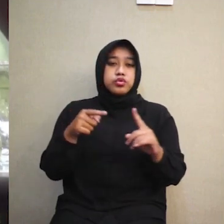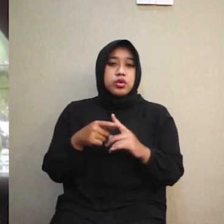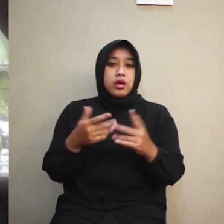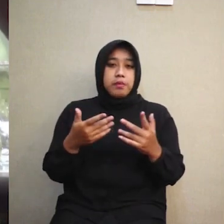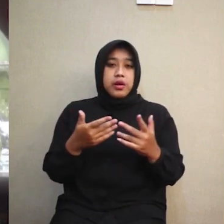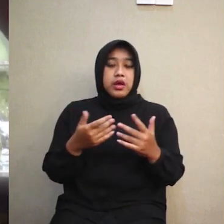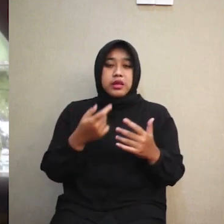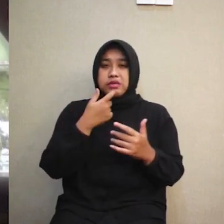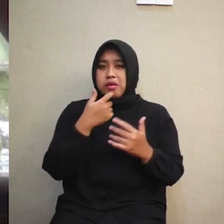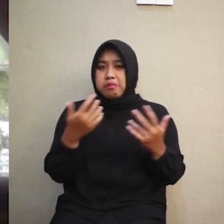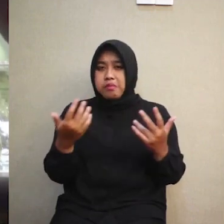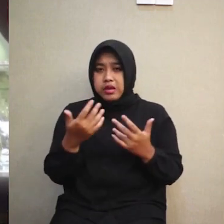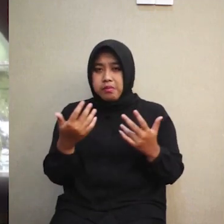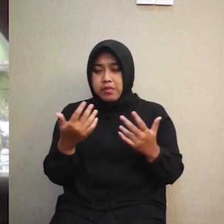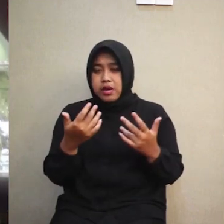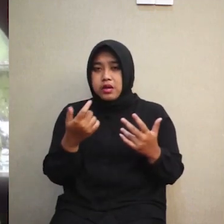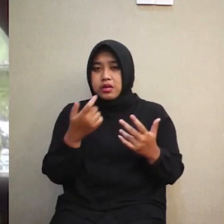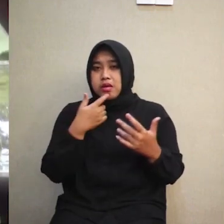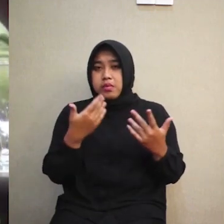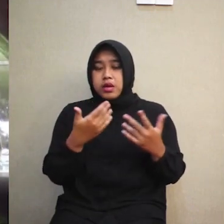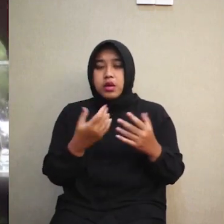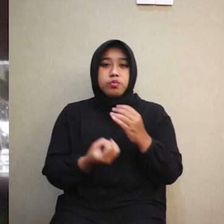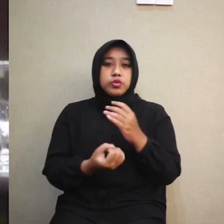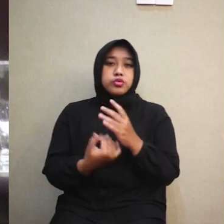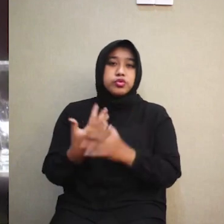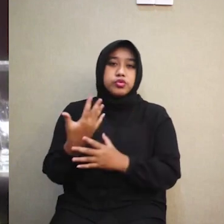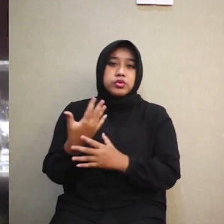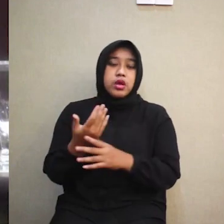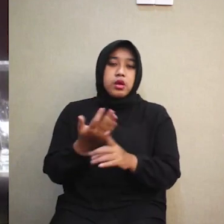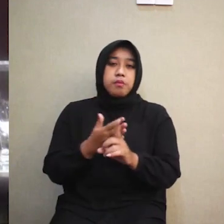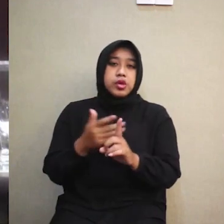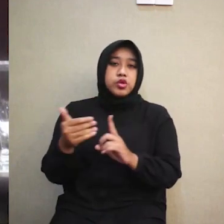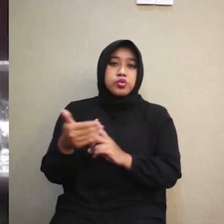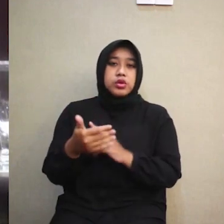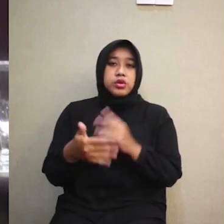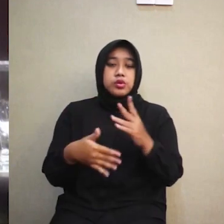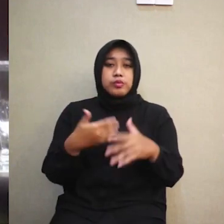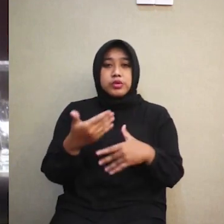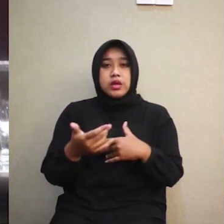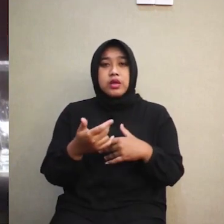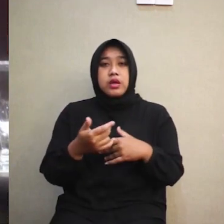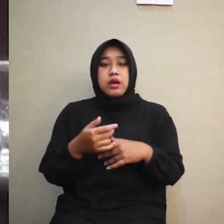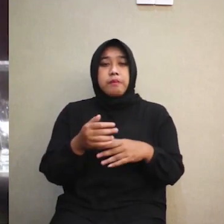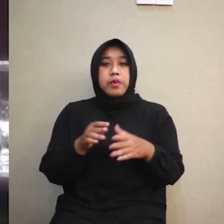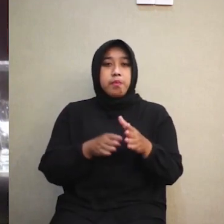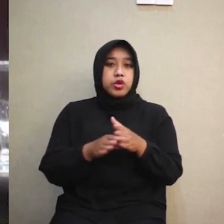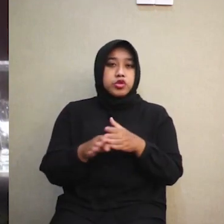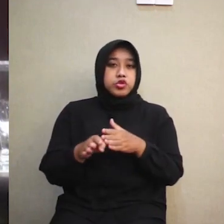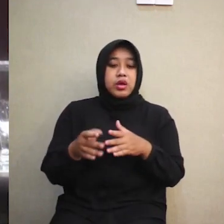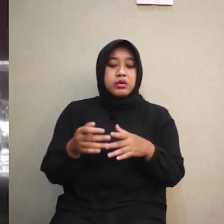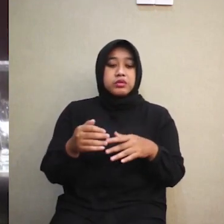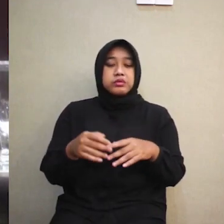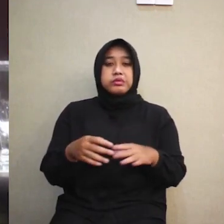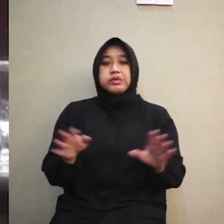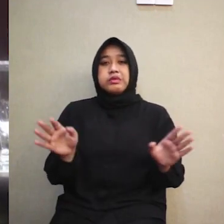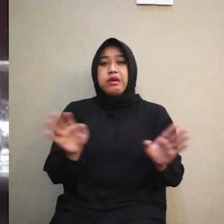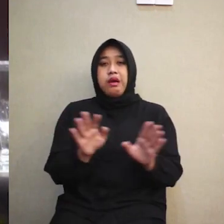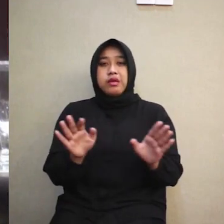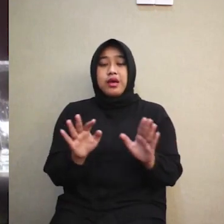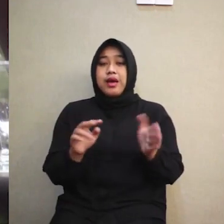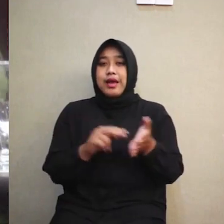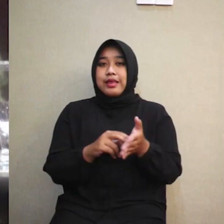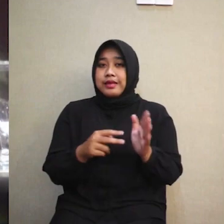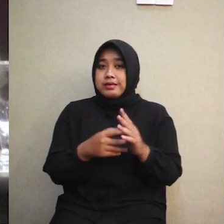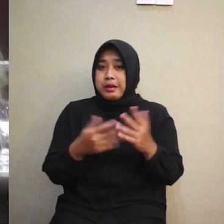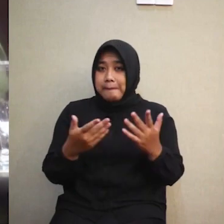Bagaimana bagaimana mewujudkan melindungi kemudian memajukan ini tidak ada artinya